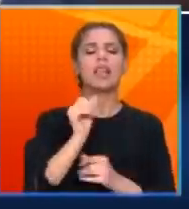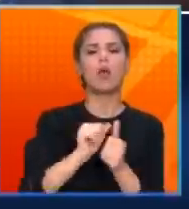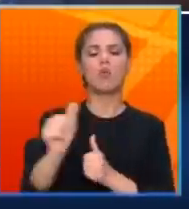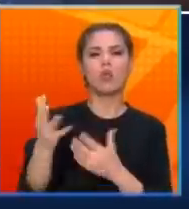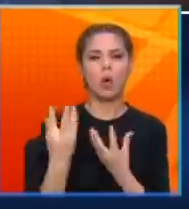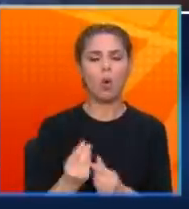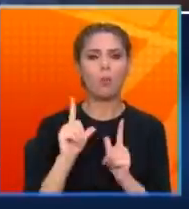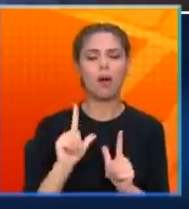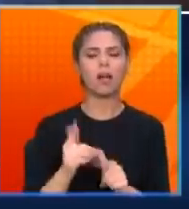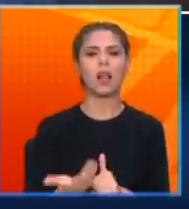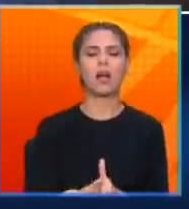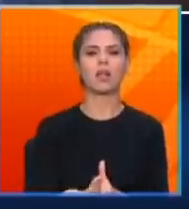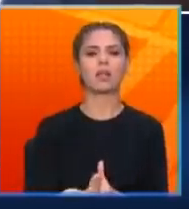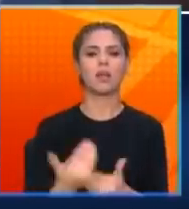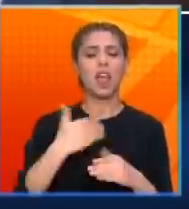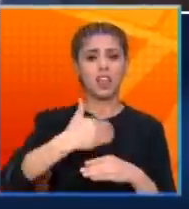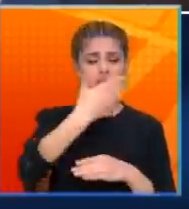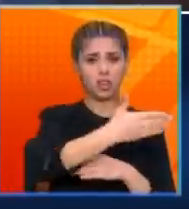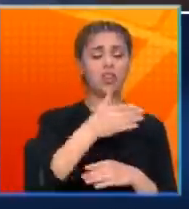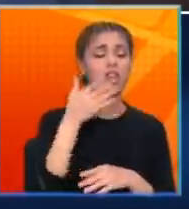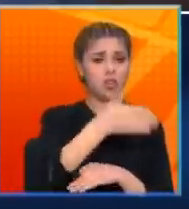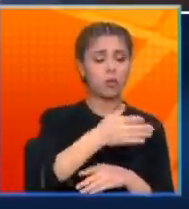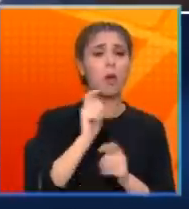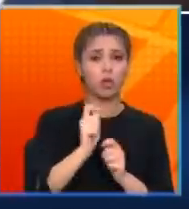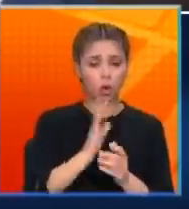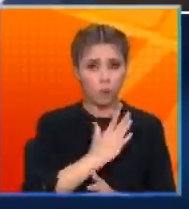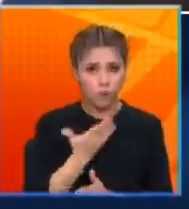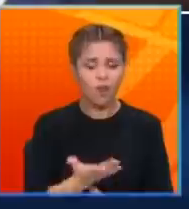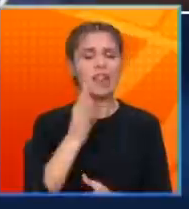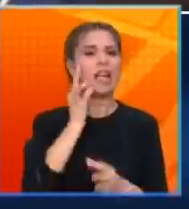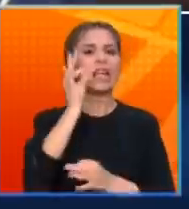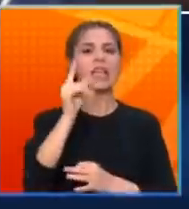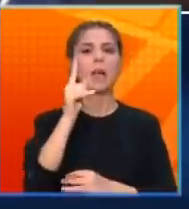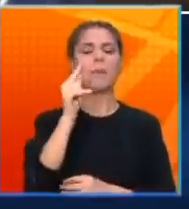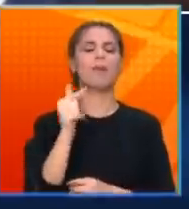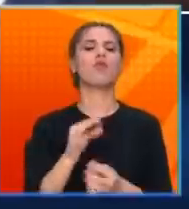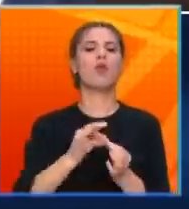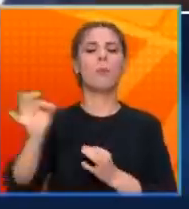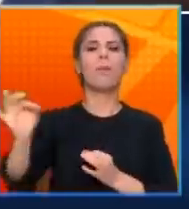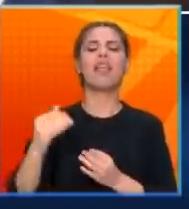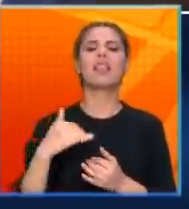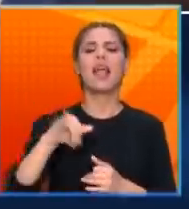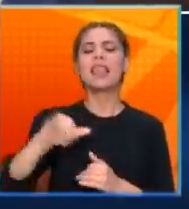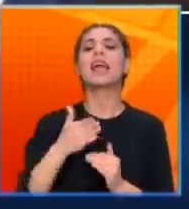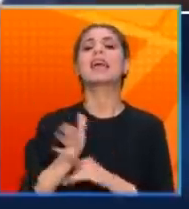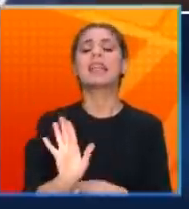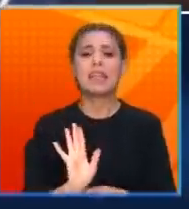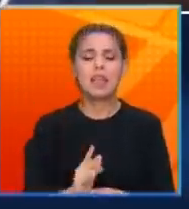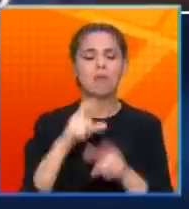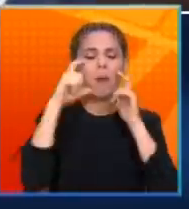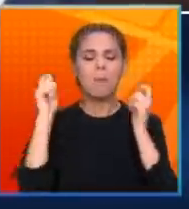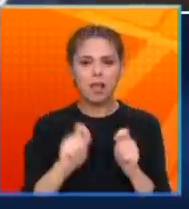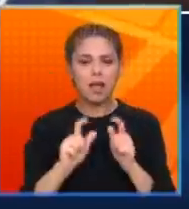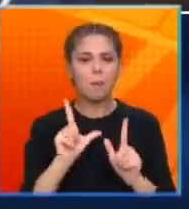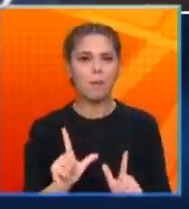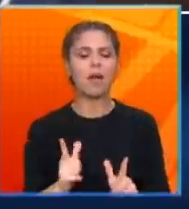durmak. Eğer dışarı çıkmak zorundaysak, İnsanlara 1,5 metreden fazla yanaşmamak, maske